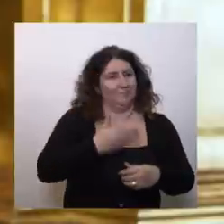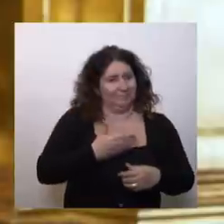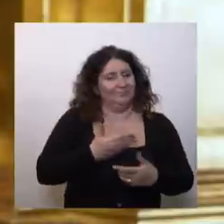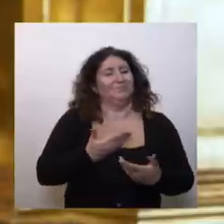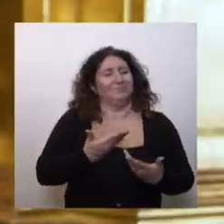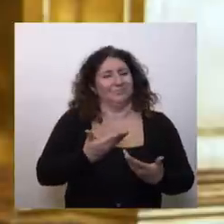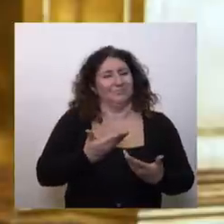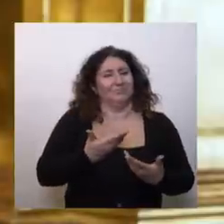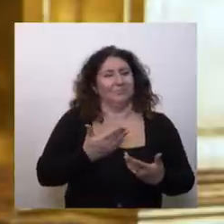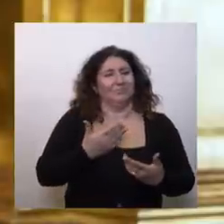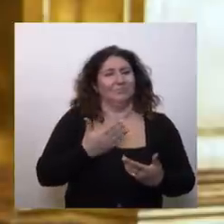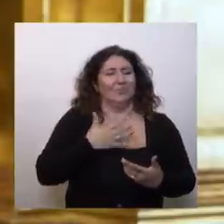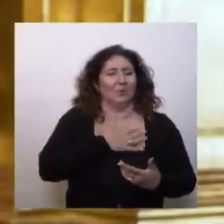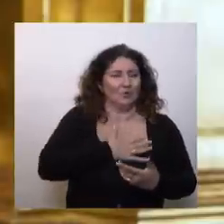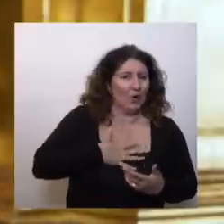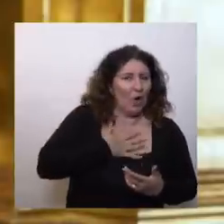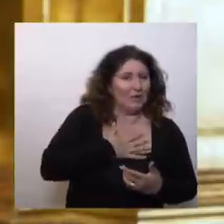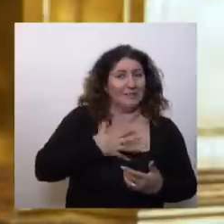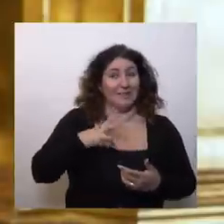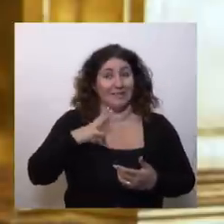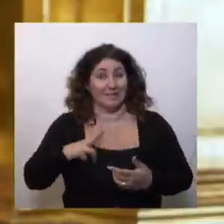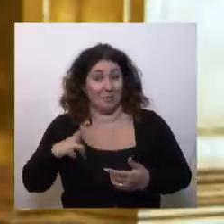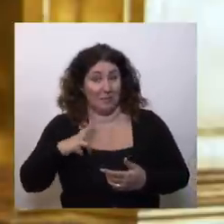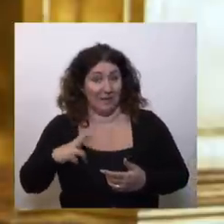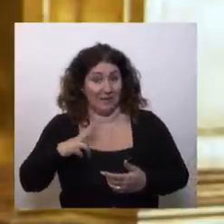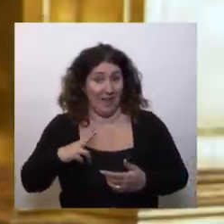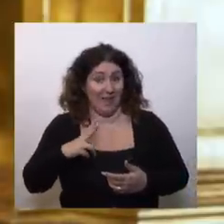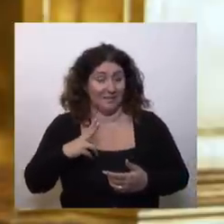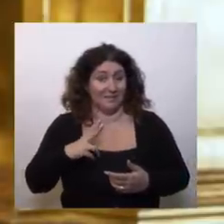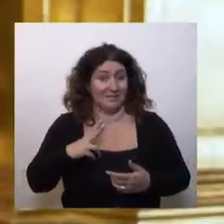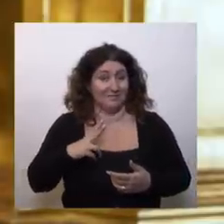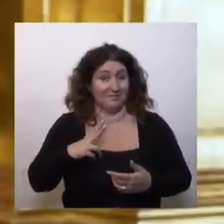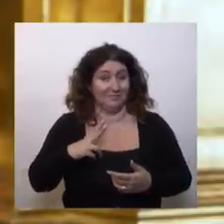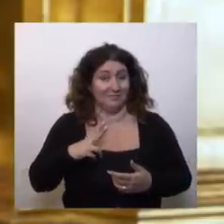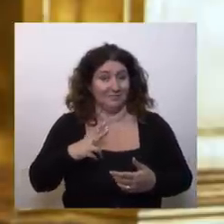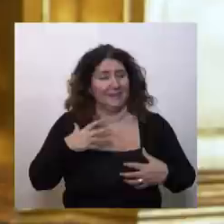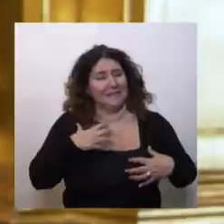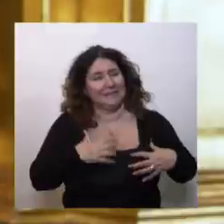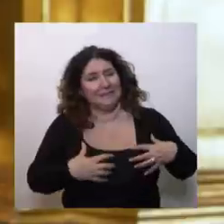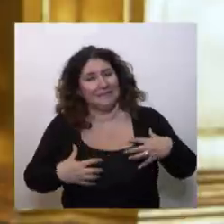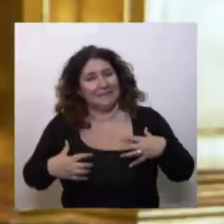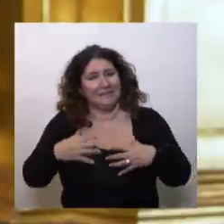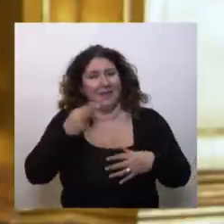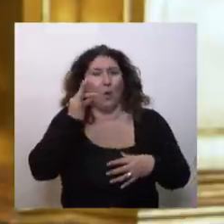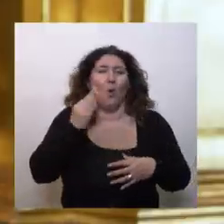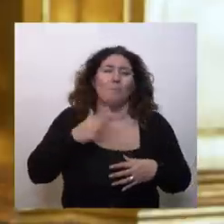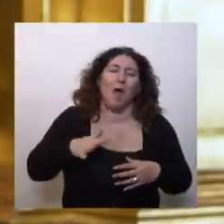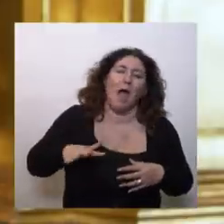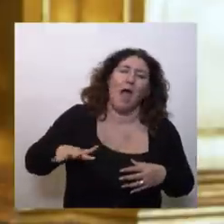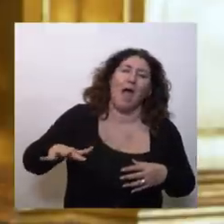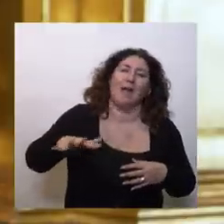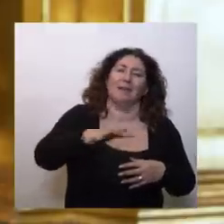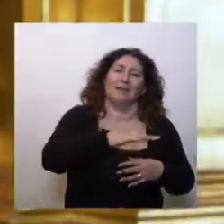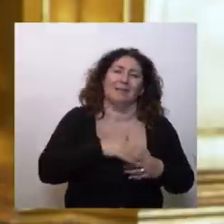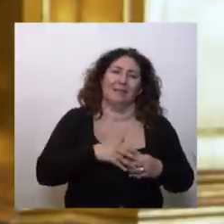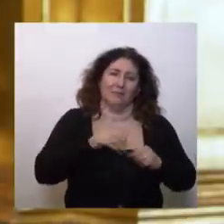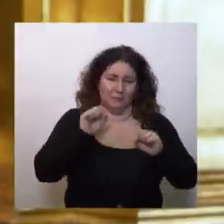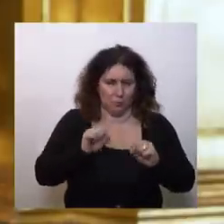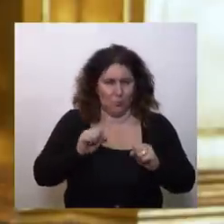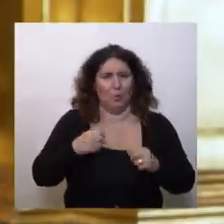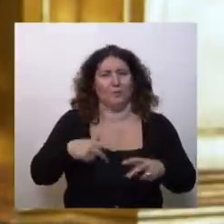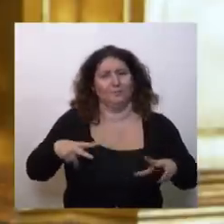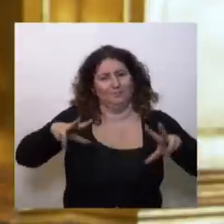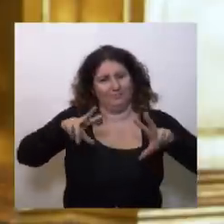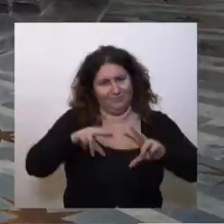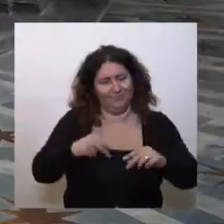le speranze, le tristezze e le angosce di tutta l'umanità, per poter ancora esclamare